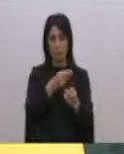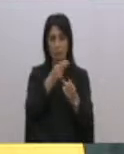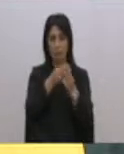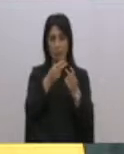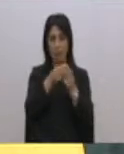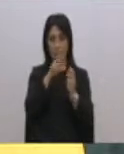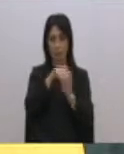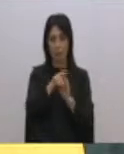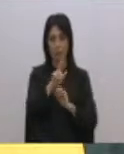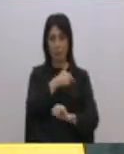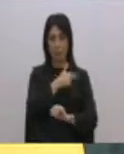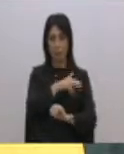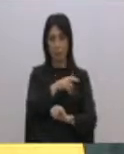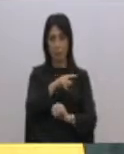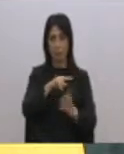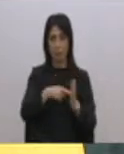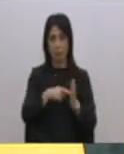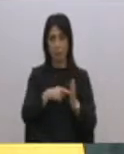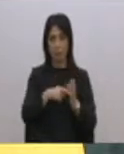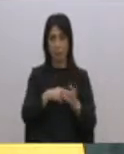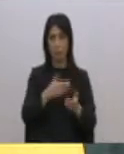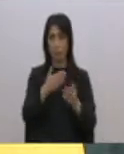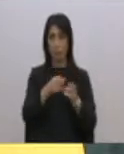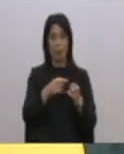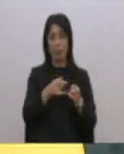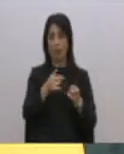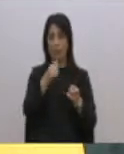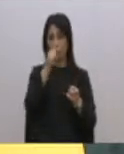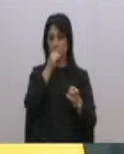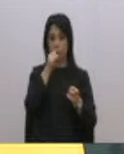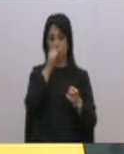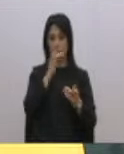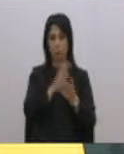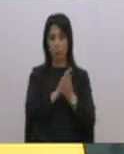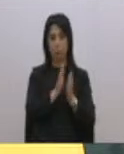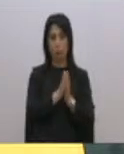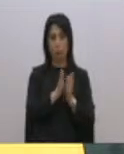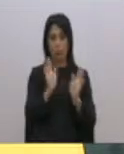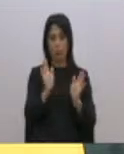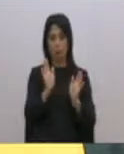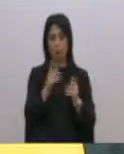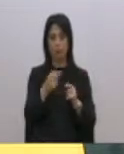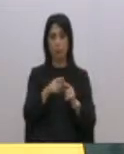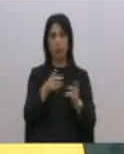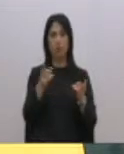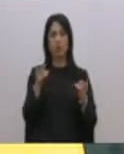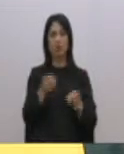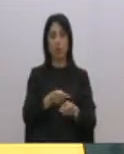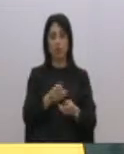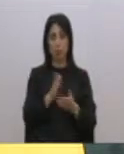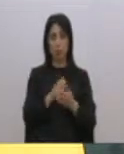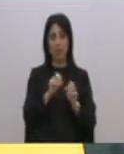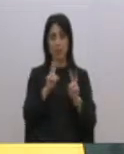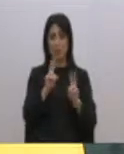დაწესებულებაში შესაბამისი პუნქტი. თუ კი მდგომარეობა არის ისეთი, რომ საჭირო არის